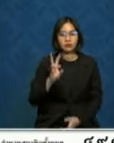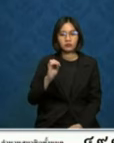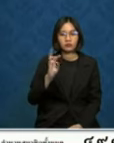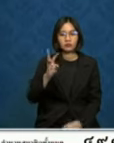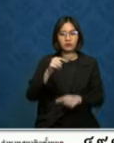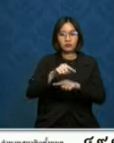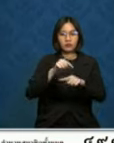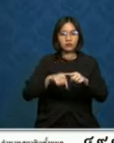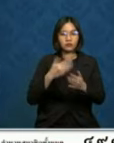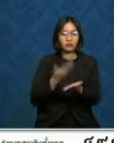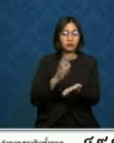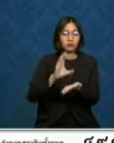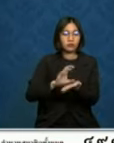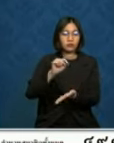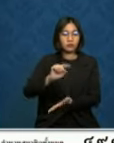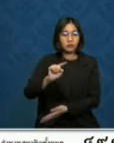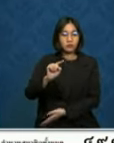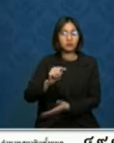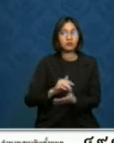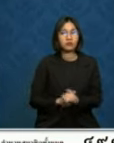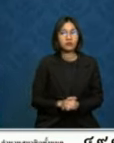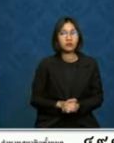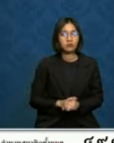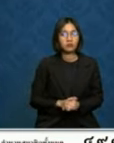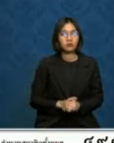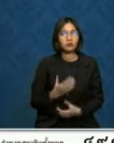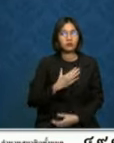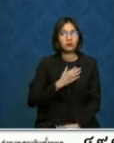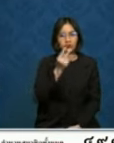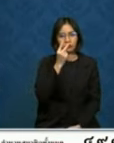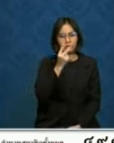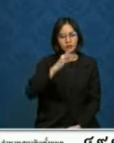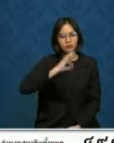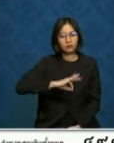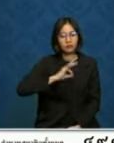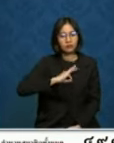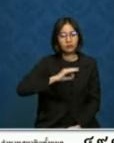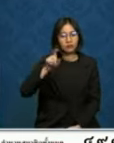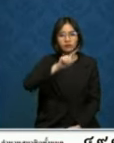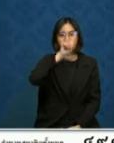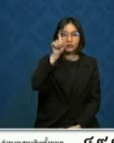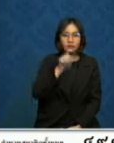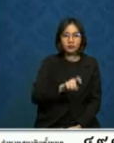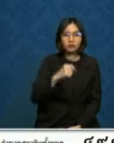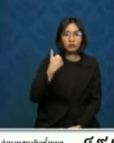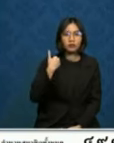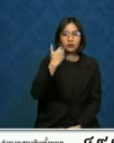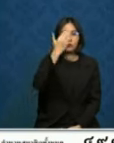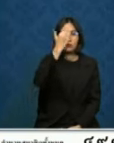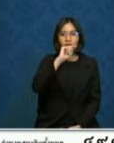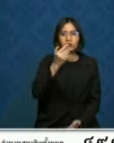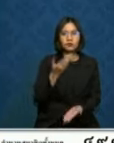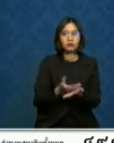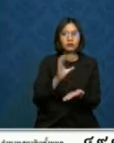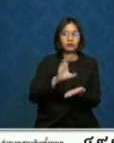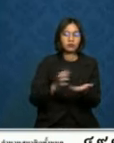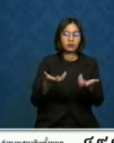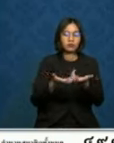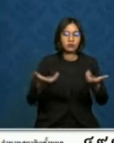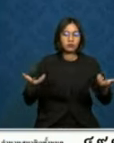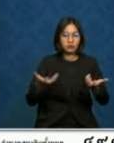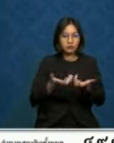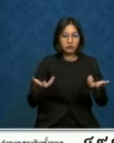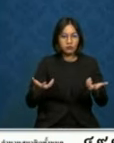76% ของงบส่วนนี้ท่านประธานครับที่ผมเห็นและเกิดความสงสัยเป็นอย่างมากก็คืองบค่าวัสดุ